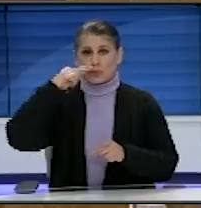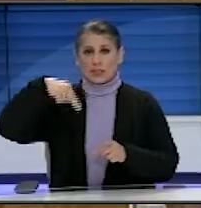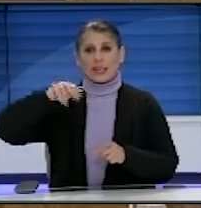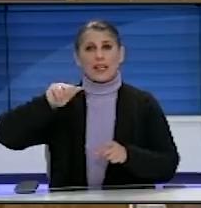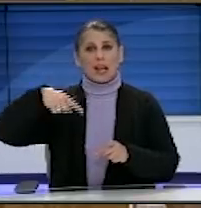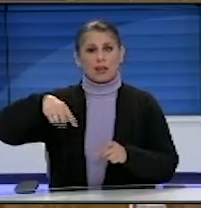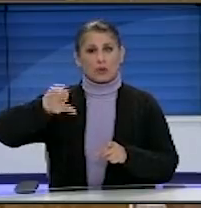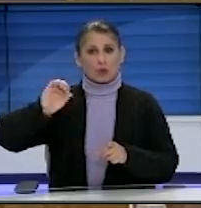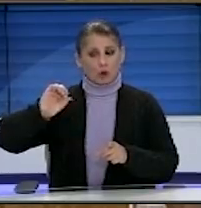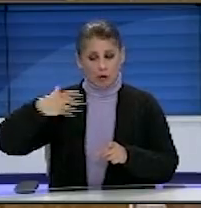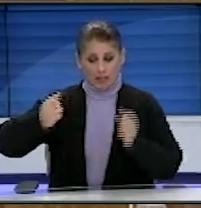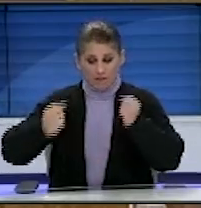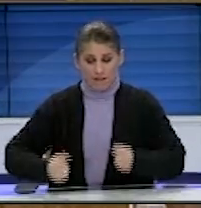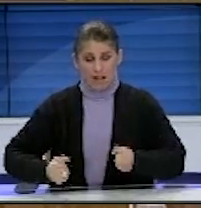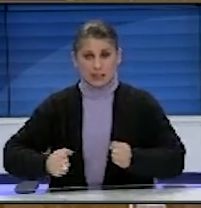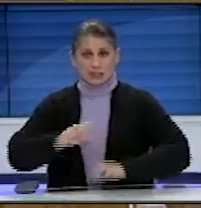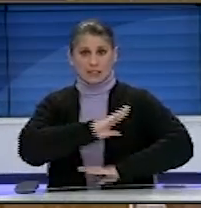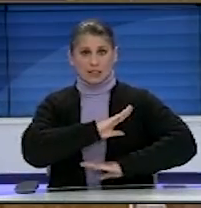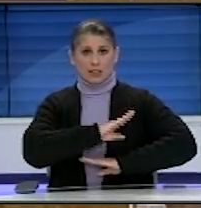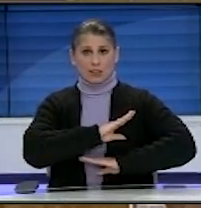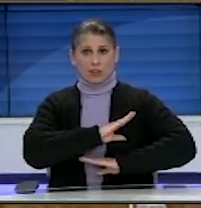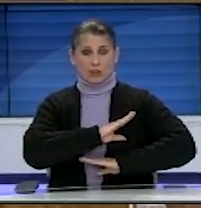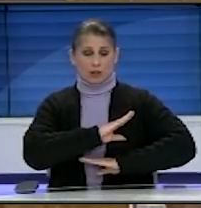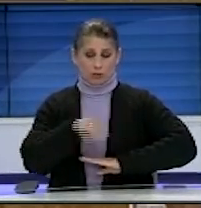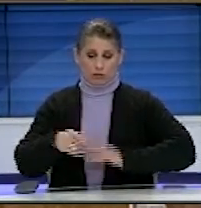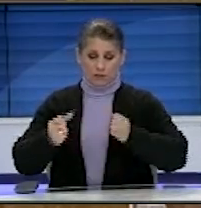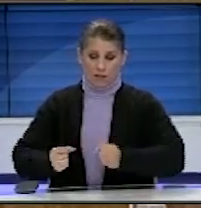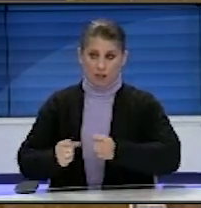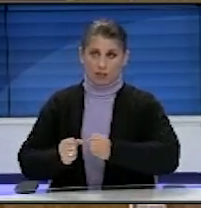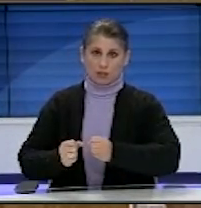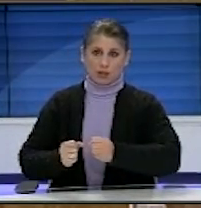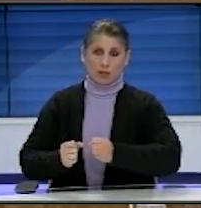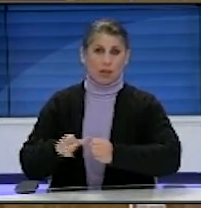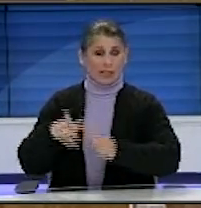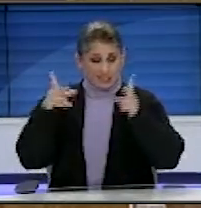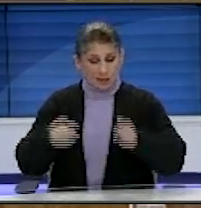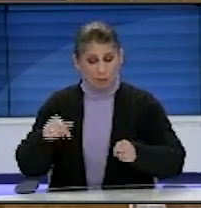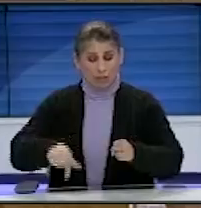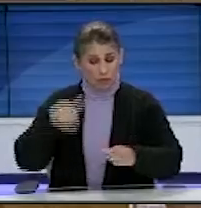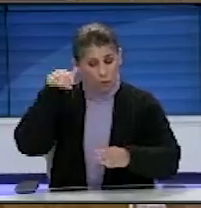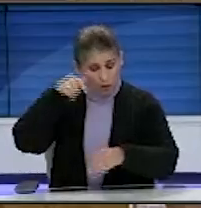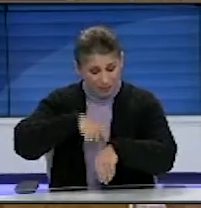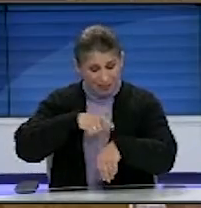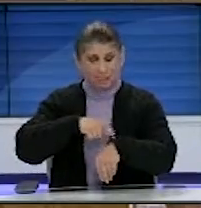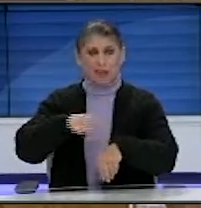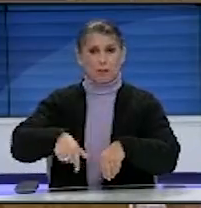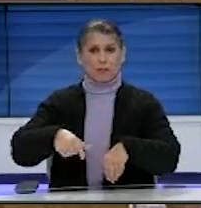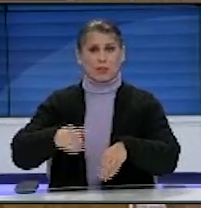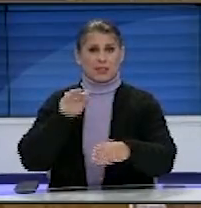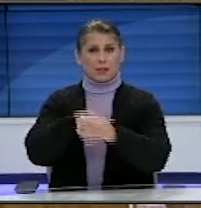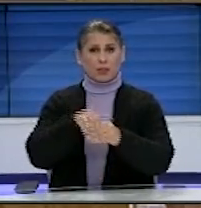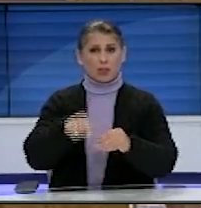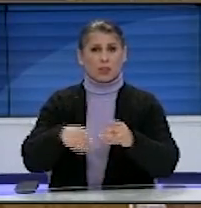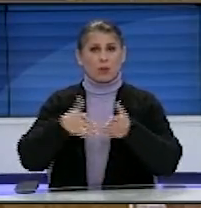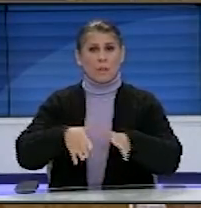νατοϊκό ορμητήριο, σε στρατιωτικό προγεφύρωμα. Σταματήστε εδώ και τώρα την οποιαδήποτε συμμετοχή σε αυτόν τον